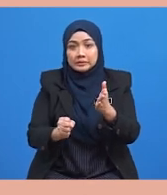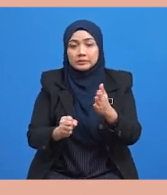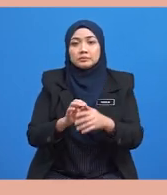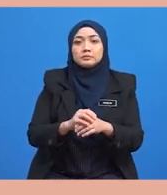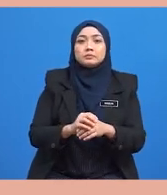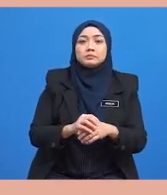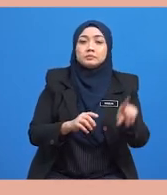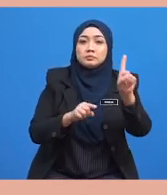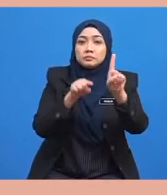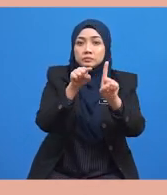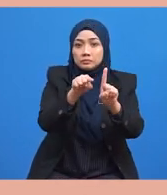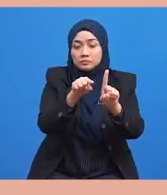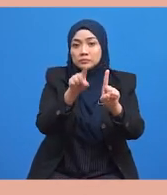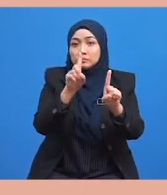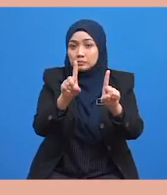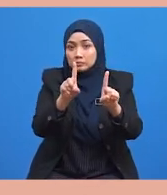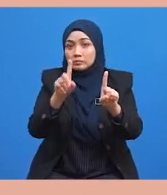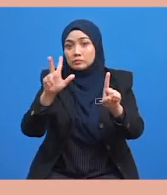ialah